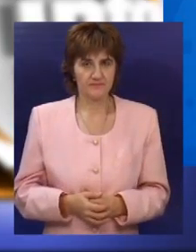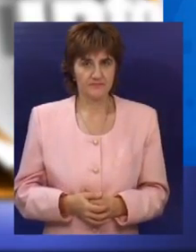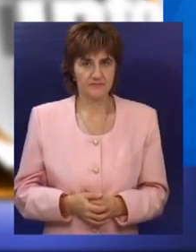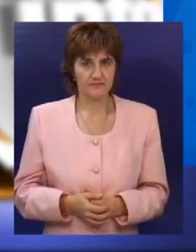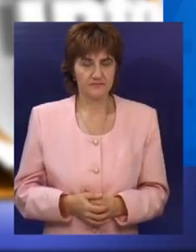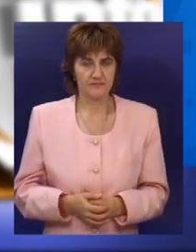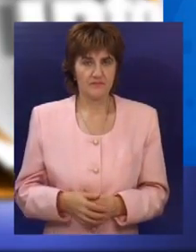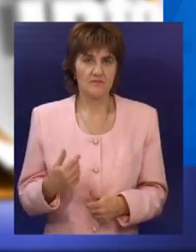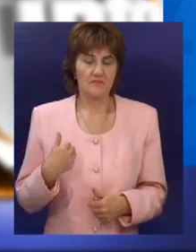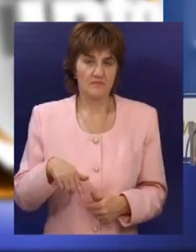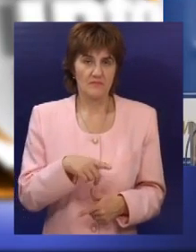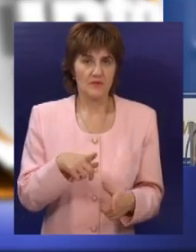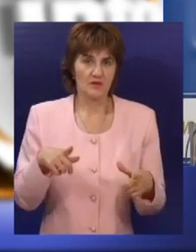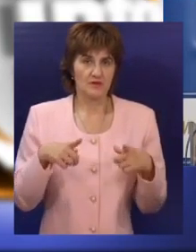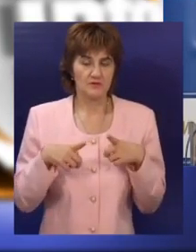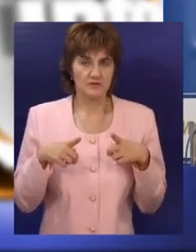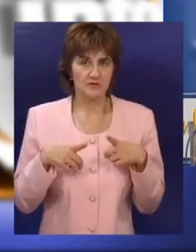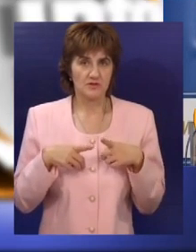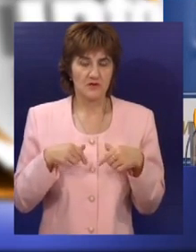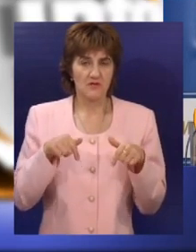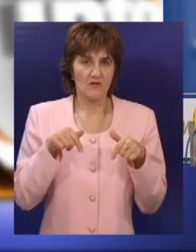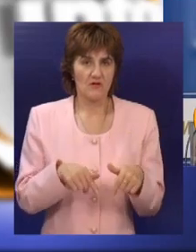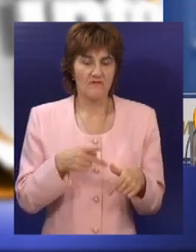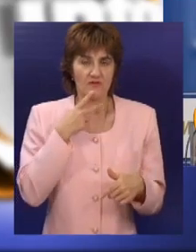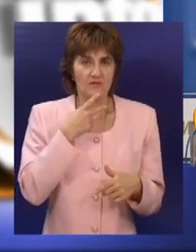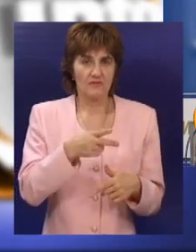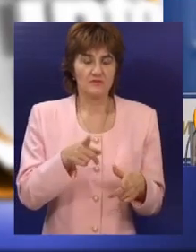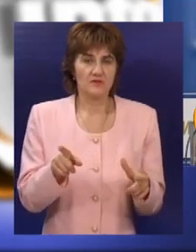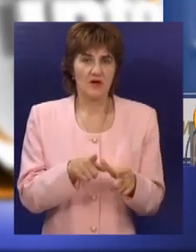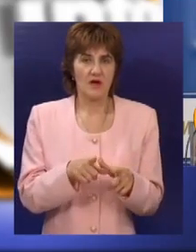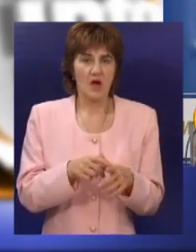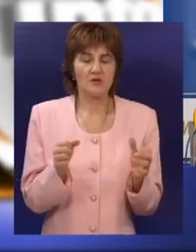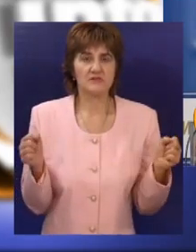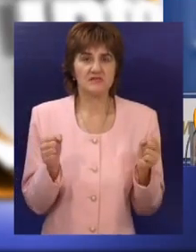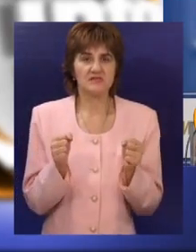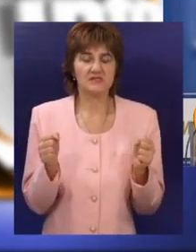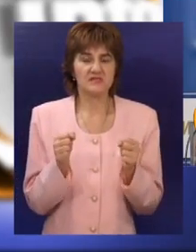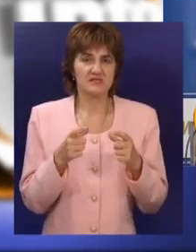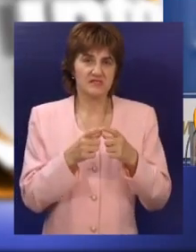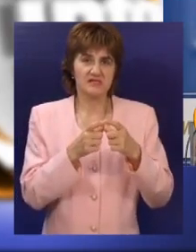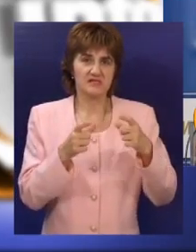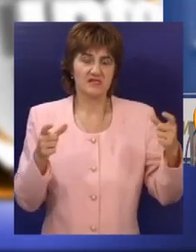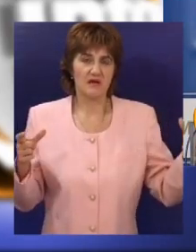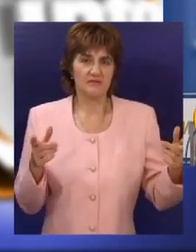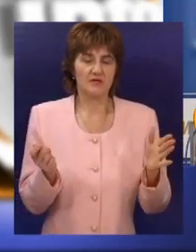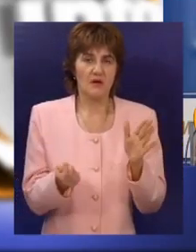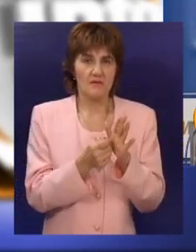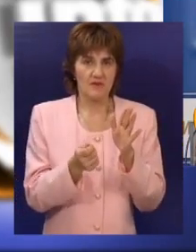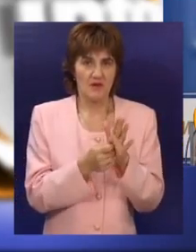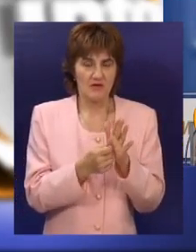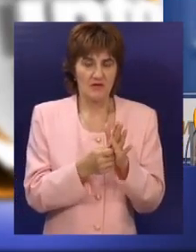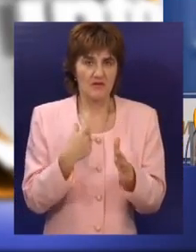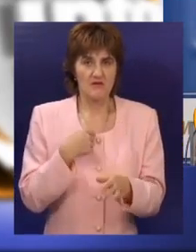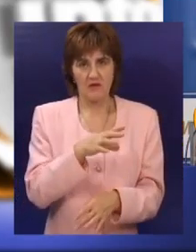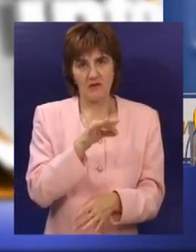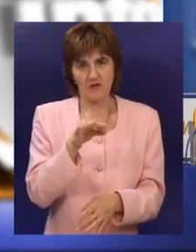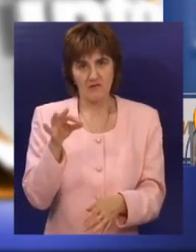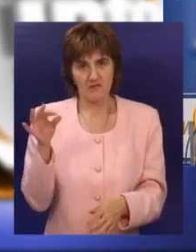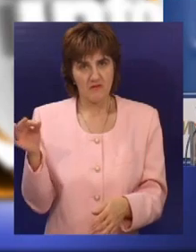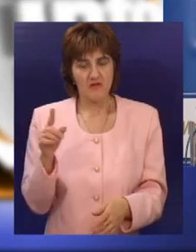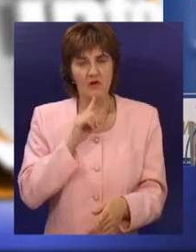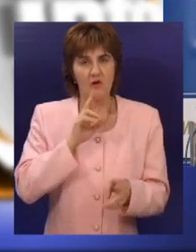PR. Nastojati da Winterfest kao jednu novu manifestaciju ustrojimo